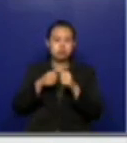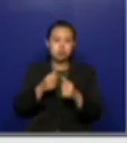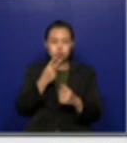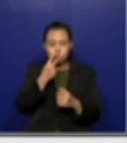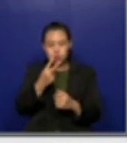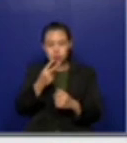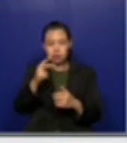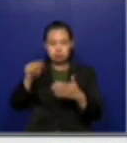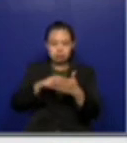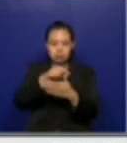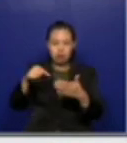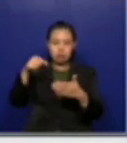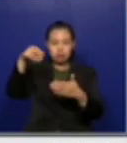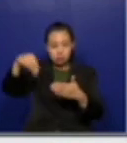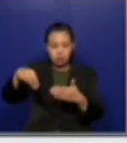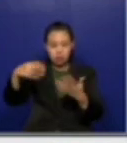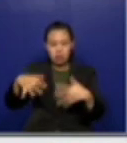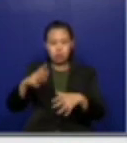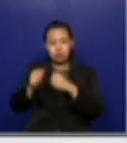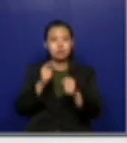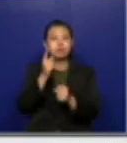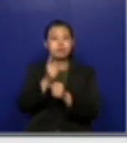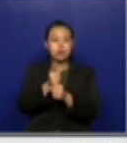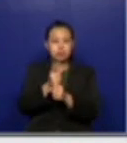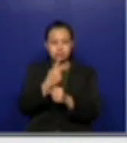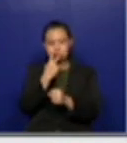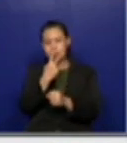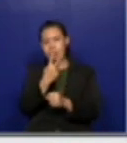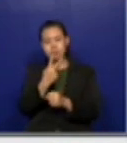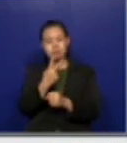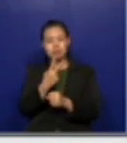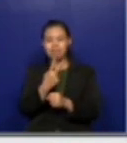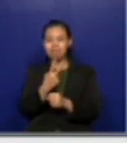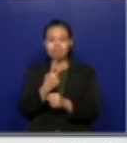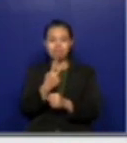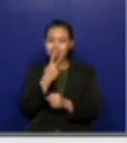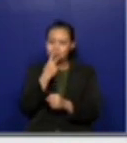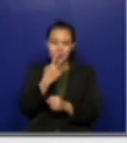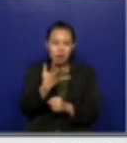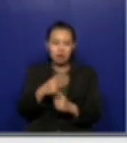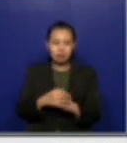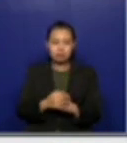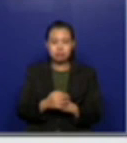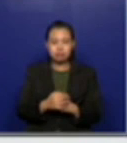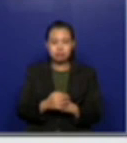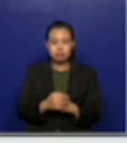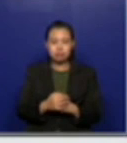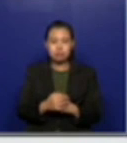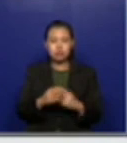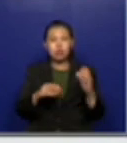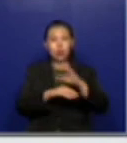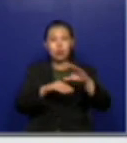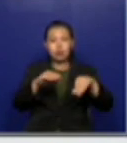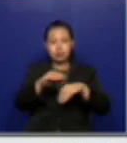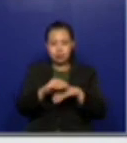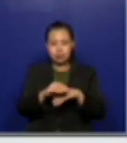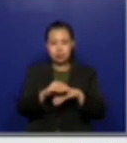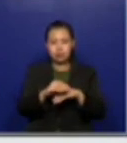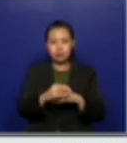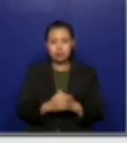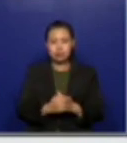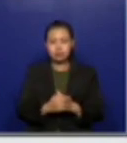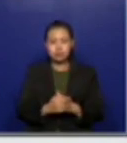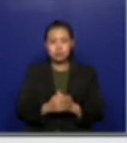ที่เลือกตั้งกันมาเนี่ยผมยังไม่เห็นนะท่านประธานครับชิมช็อปใช้ใช้ได้หรือเปล่าไม่รู้แต่ที่แน่ๆคนทั้งประเทศชดใช้